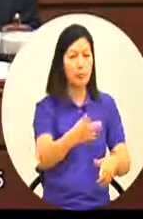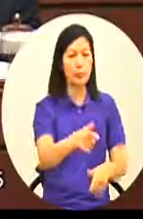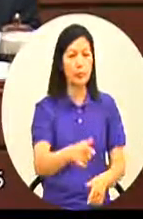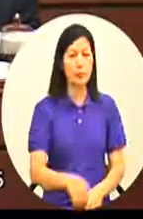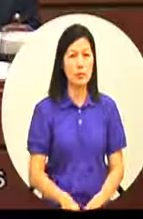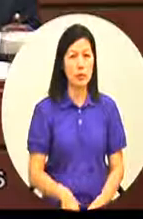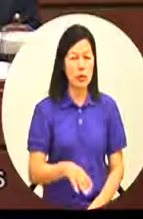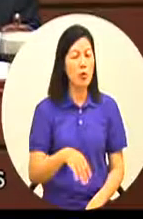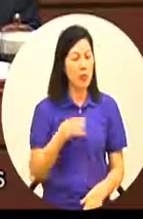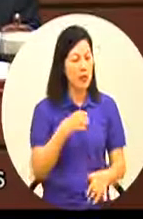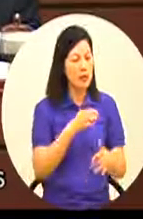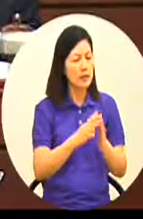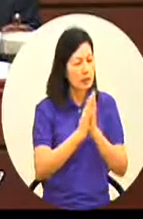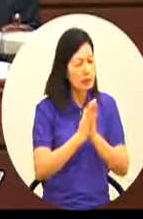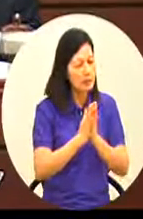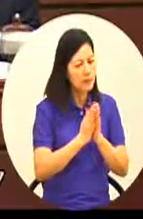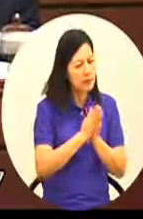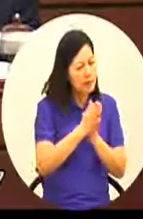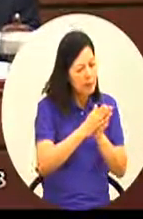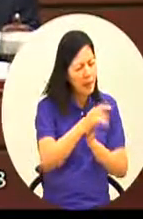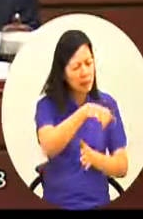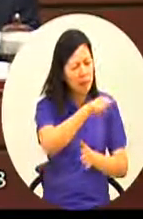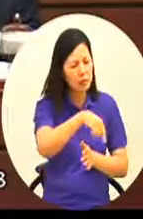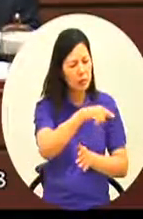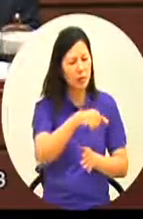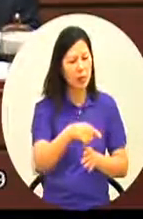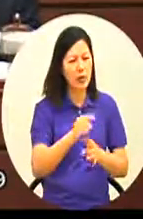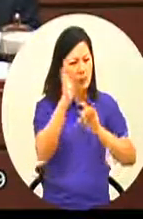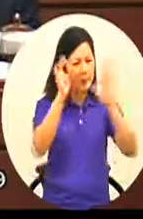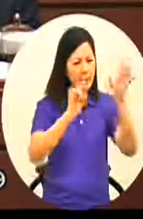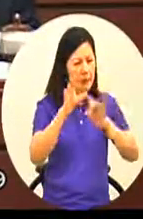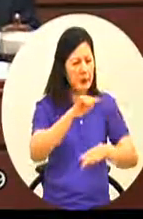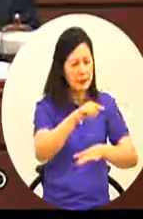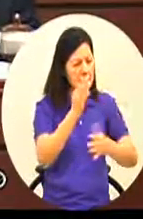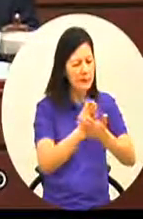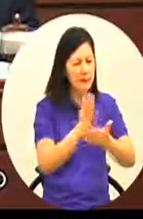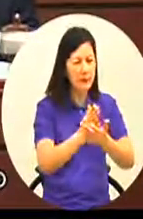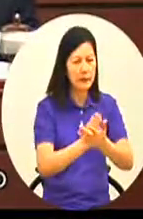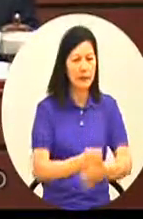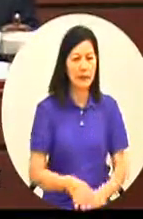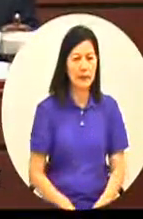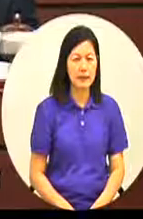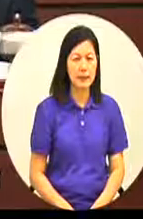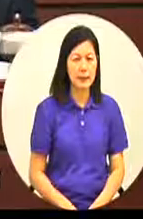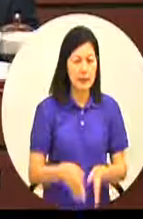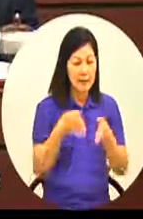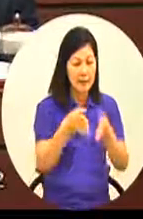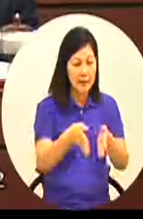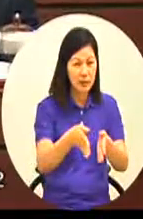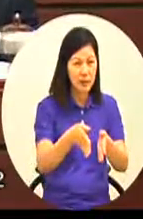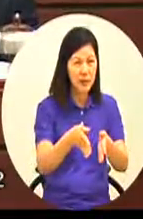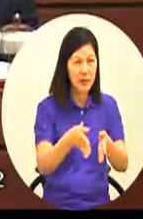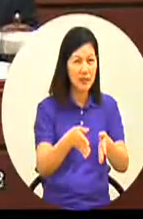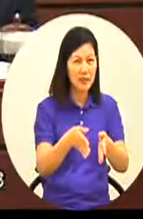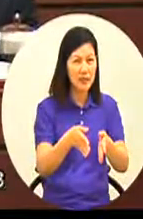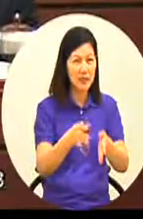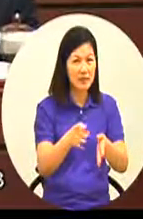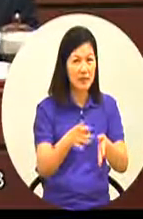去甲因吼拜托诶，去甲因宣导诶，拢是放炮啊诶部分，较毋是伫即个所谓即、